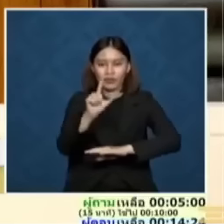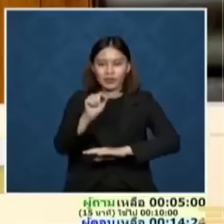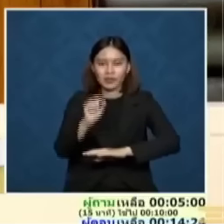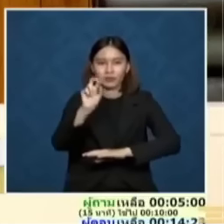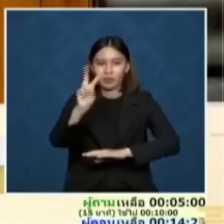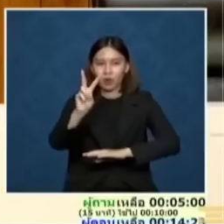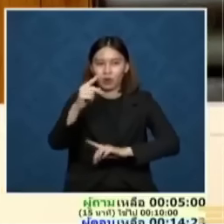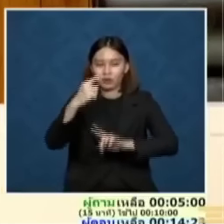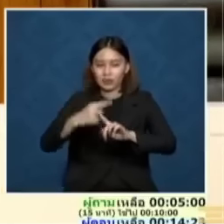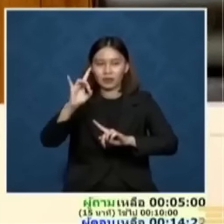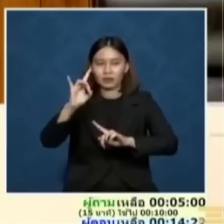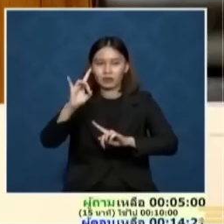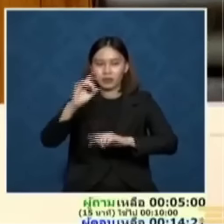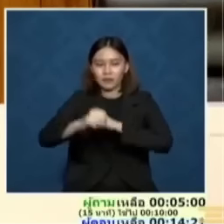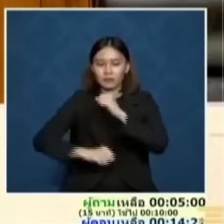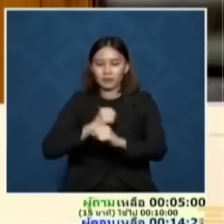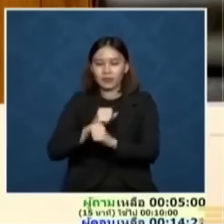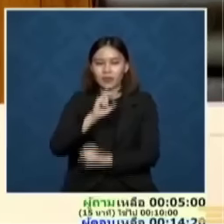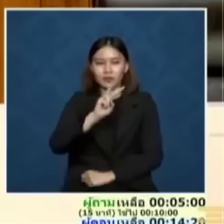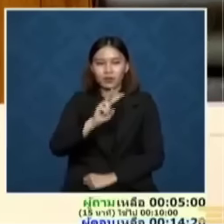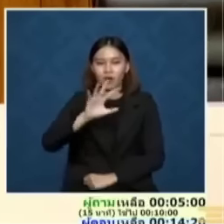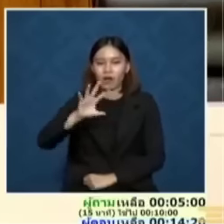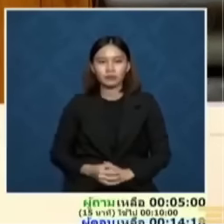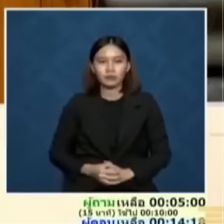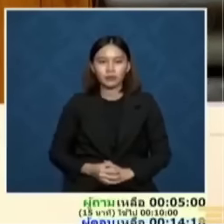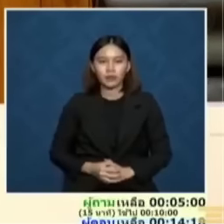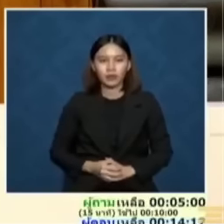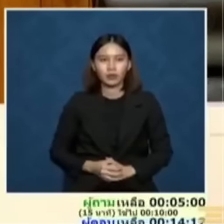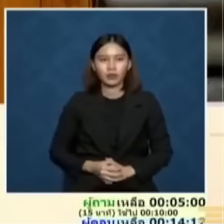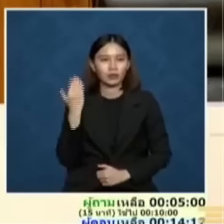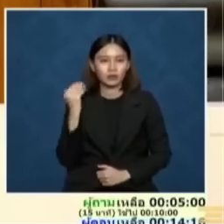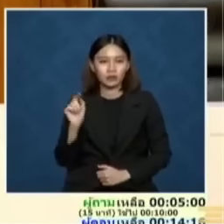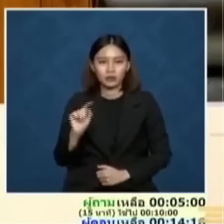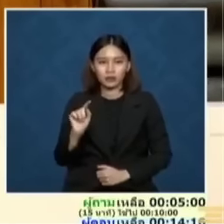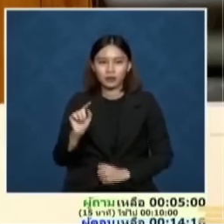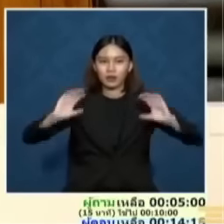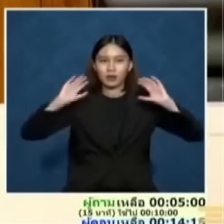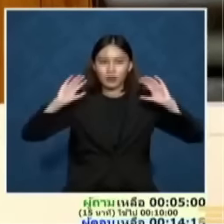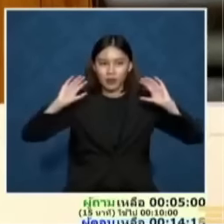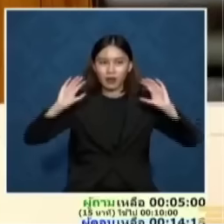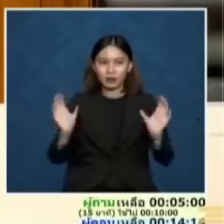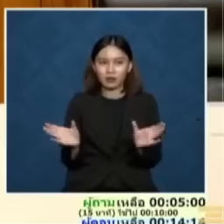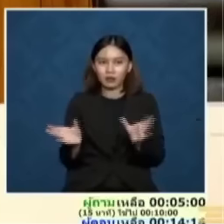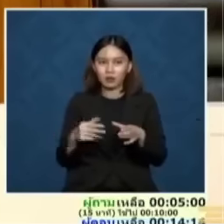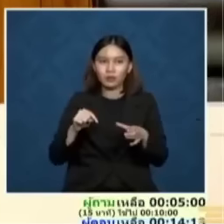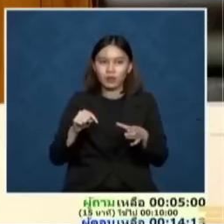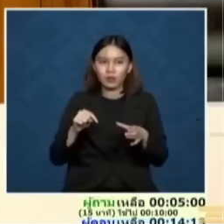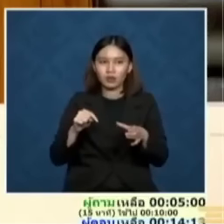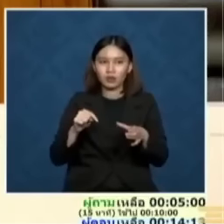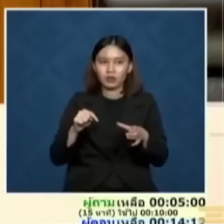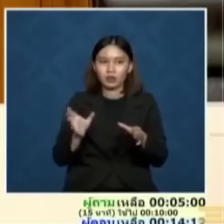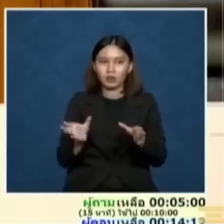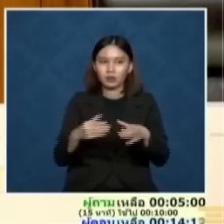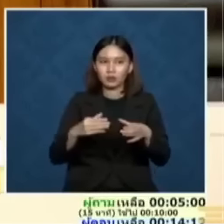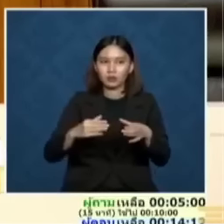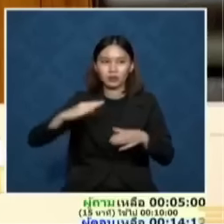าคุณทักษิณเข้ากระบวนการยุติธรรมเนี่ยตั้งแต่22สิงหาตอนนั้นเป็นรัฐบาลพลเอกประยุทธ์เพราะฉะนั้นมันไม่เกี่ยวกับรัฐบาลเศร